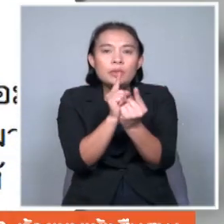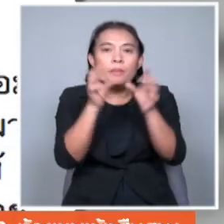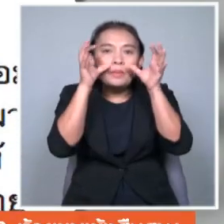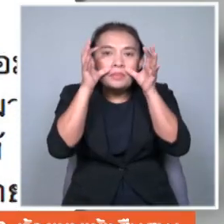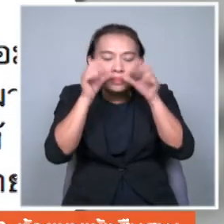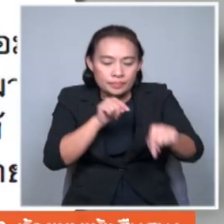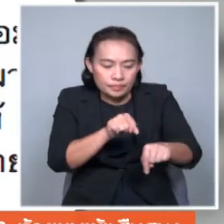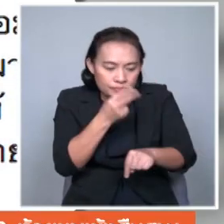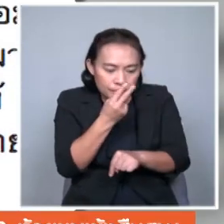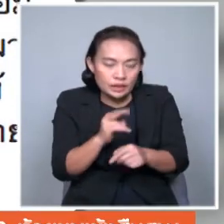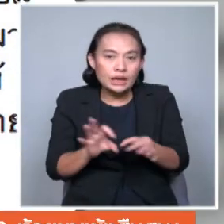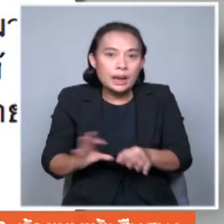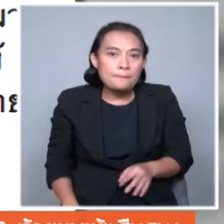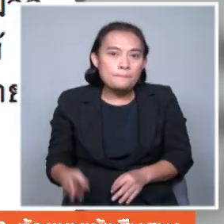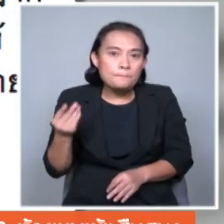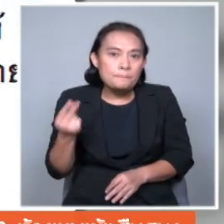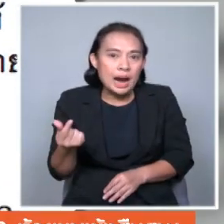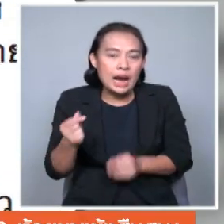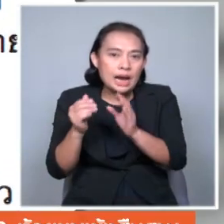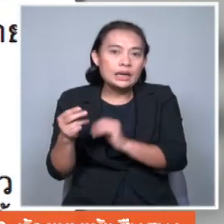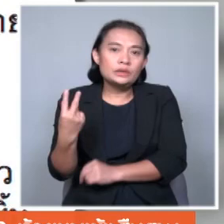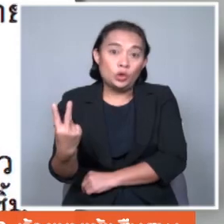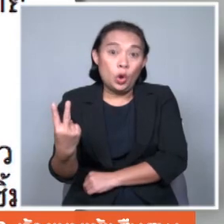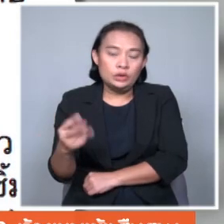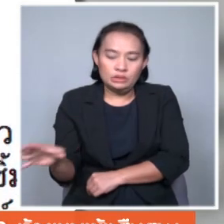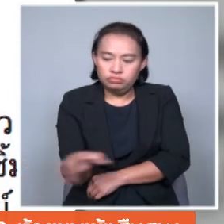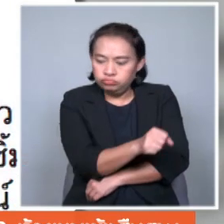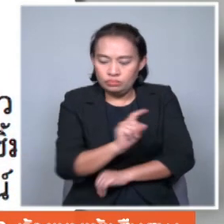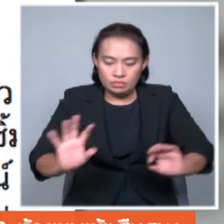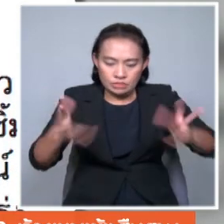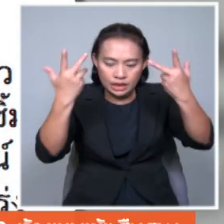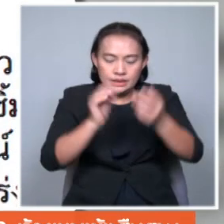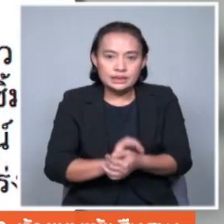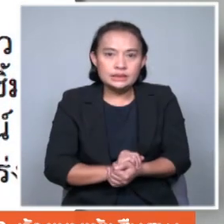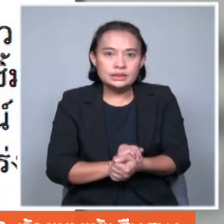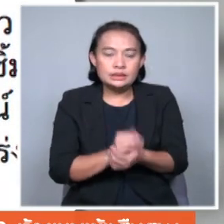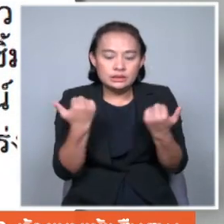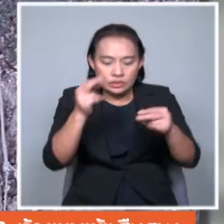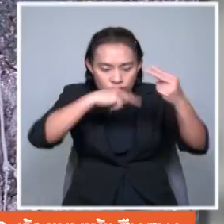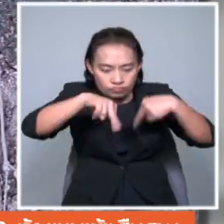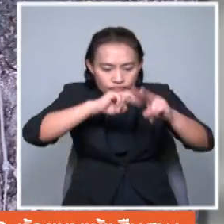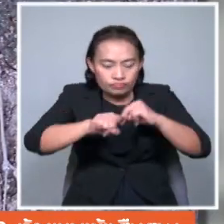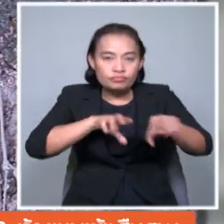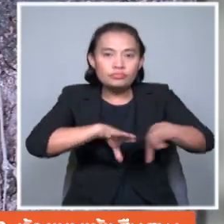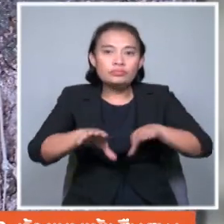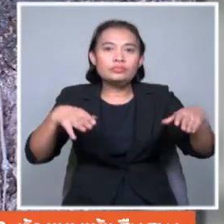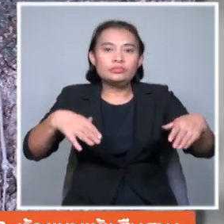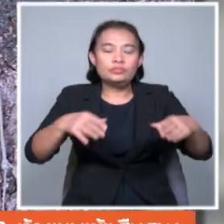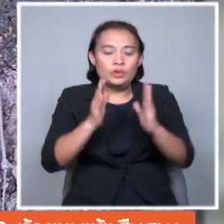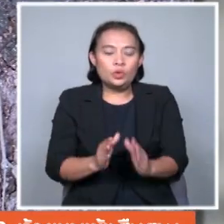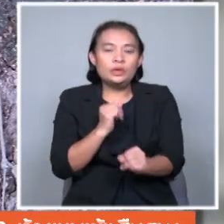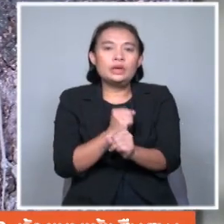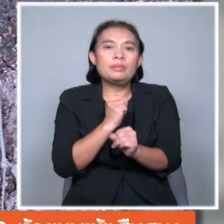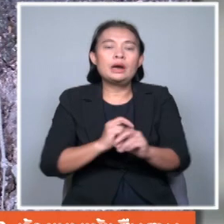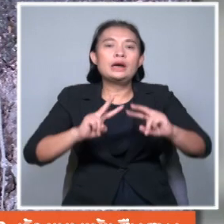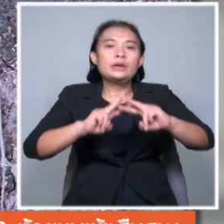และสุนัขชาวบ้าน2ตัวที่ถูกลากหายไปในไร่ข้าวโพดตอนนี้ก็เลยมีการจัดชุดลาดตระเวนพร้อมทีมวิจัยเสือโคร่